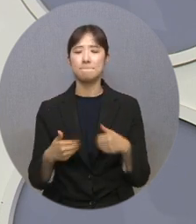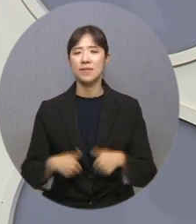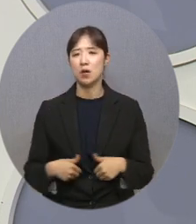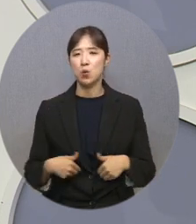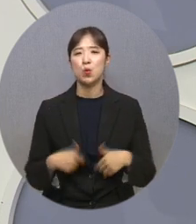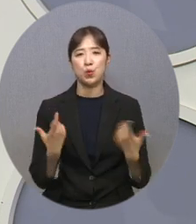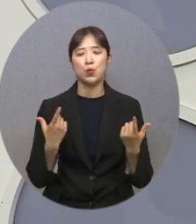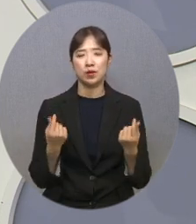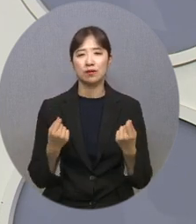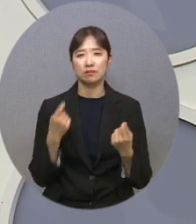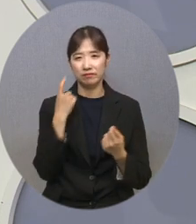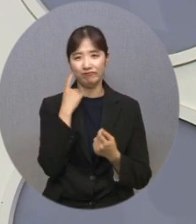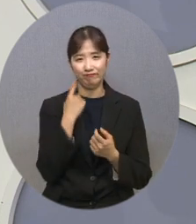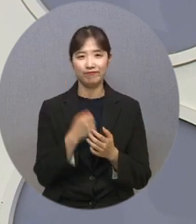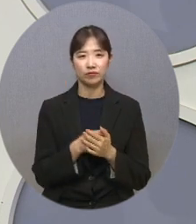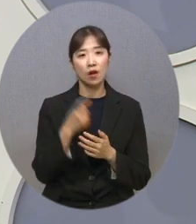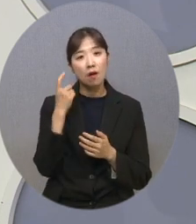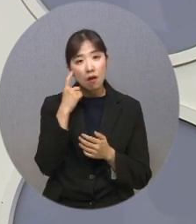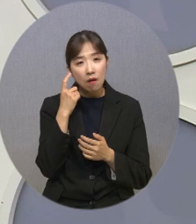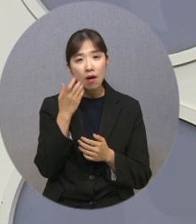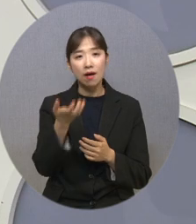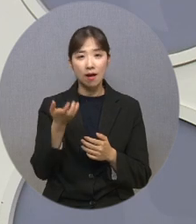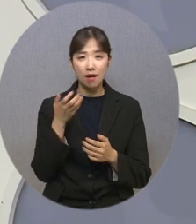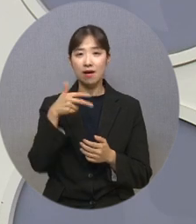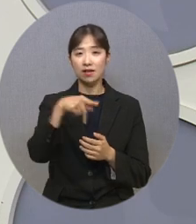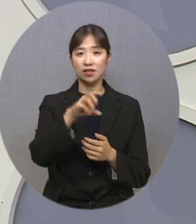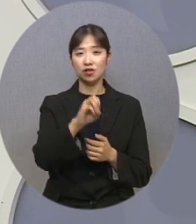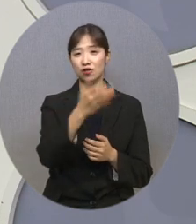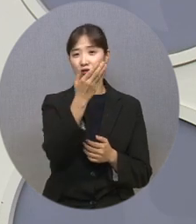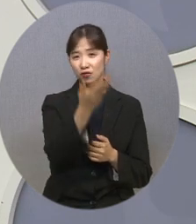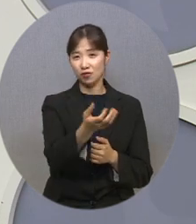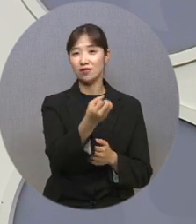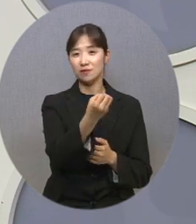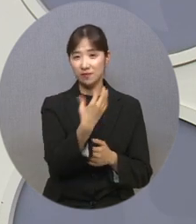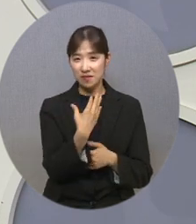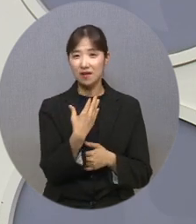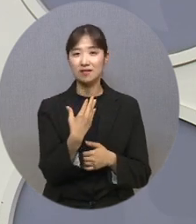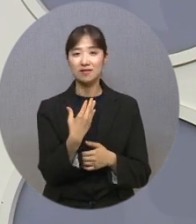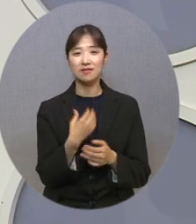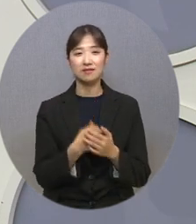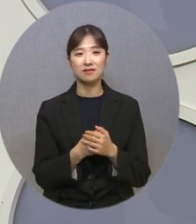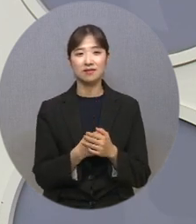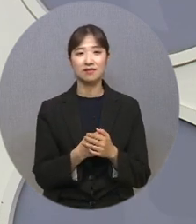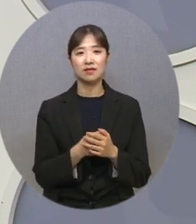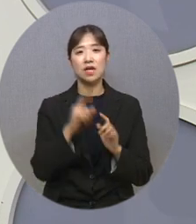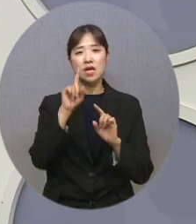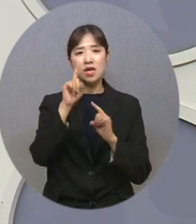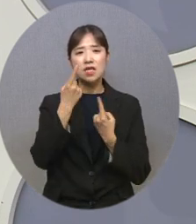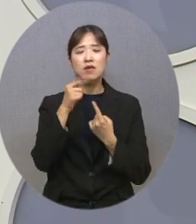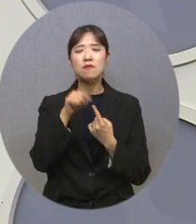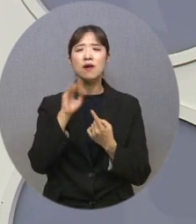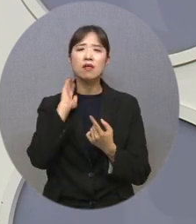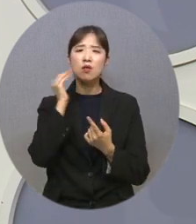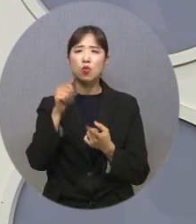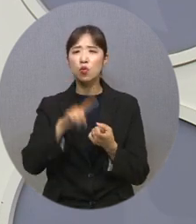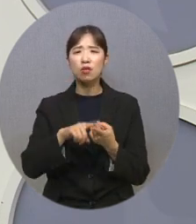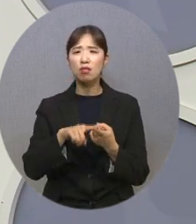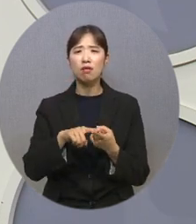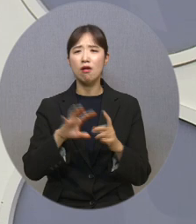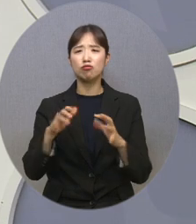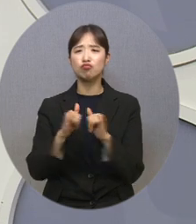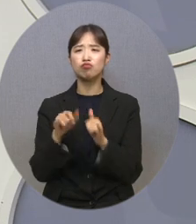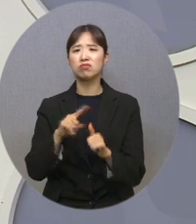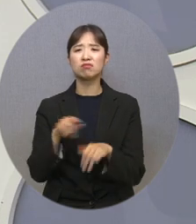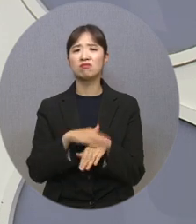필요하다. 왜냐하면 아까 우리 정경수 선생님 말씀하신 이승만 대통령을 국민이 너무 모르기